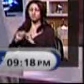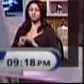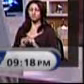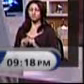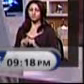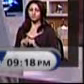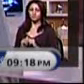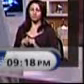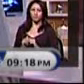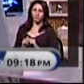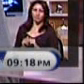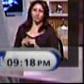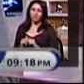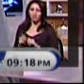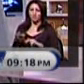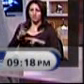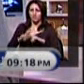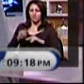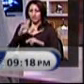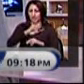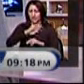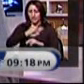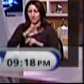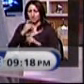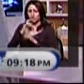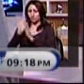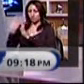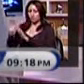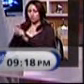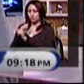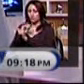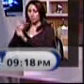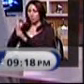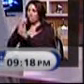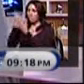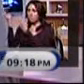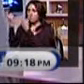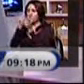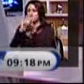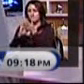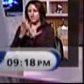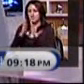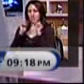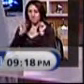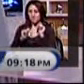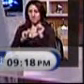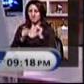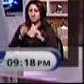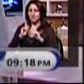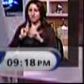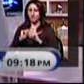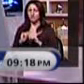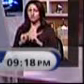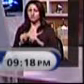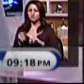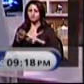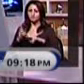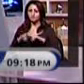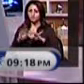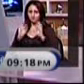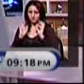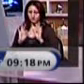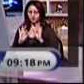ما نظلمش الناس، الجيش ده الحقيقة ليس صاحبه المجلس العسكري. المجلس العسكري على الاقل